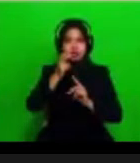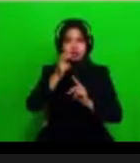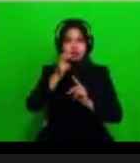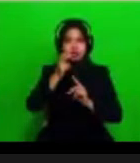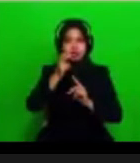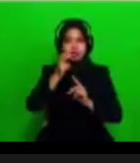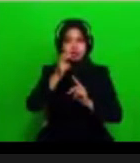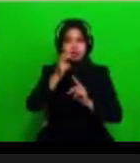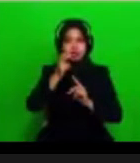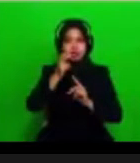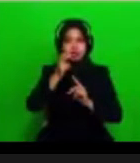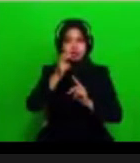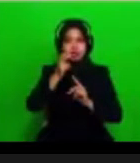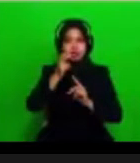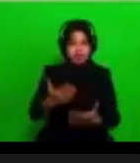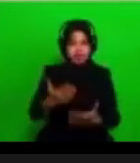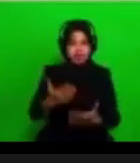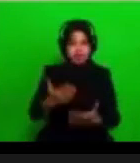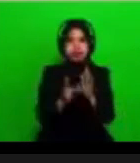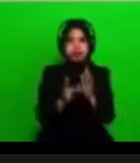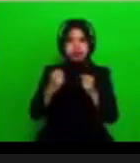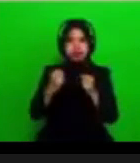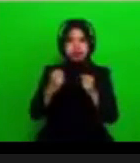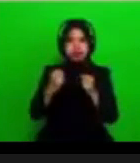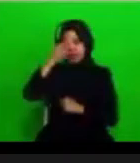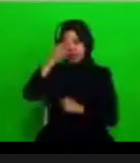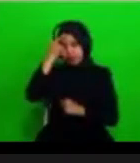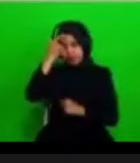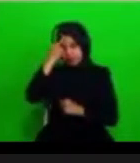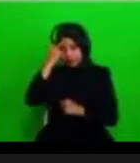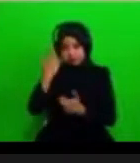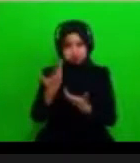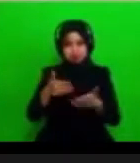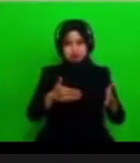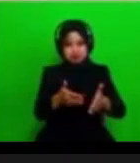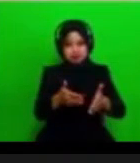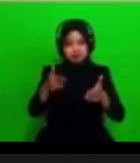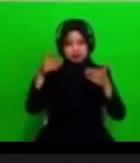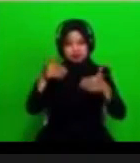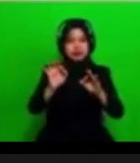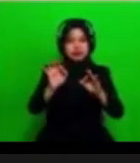izinkan sebelum memulai kegiatan ini kiranya diperkenankan kami untuk memperkenalkan diri.